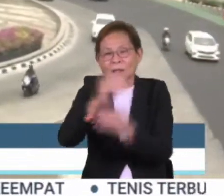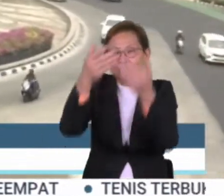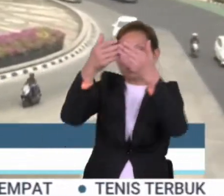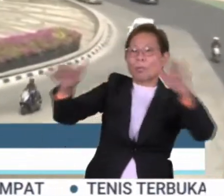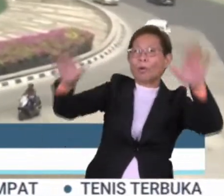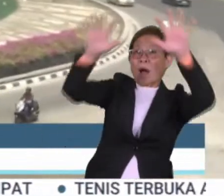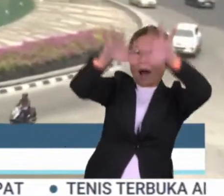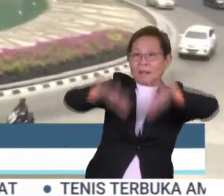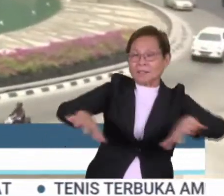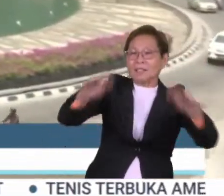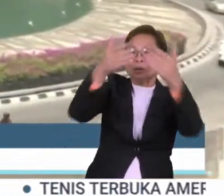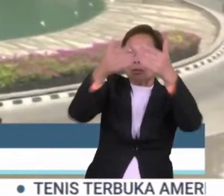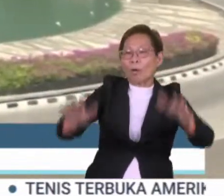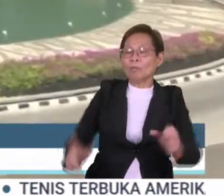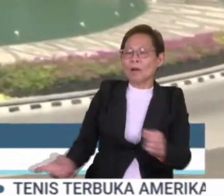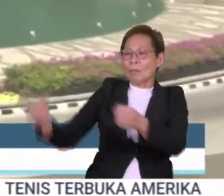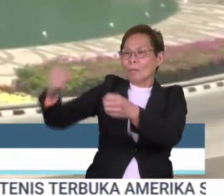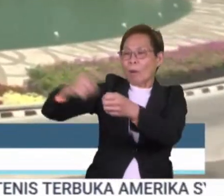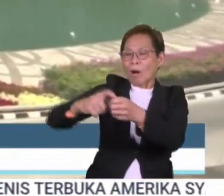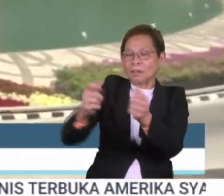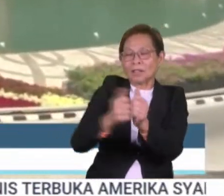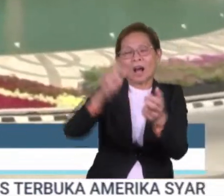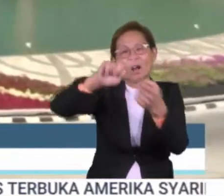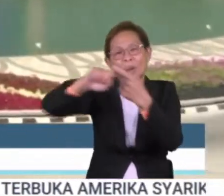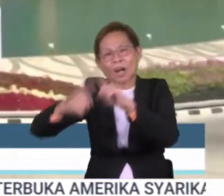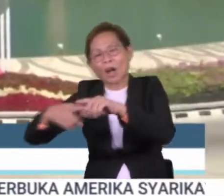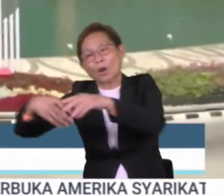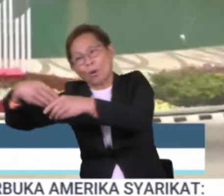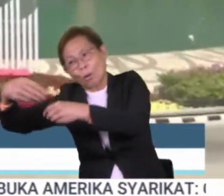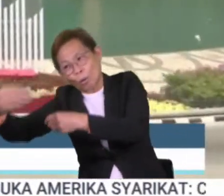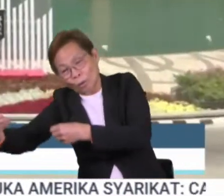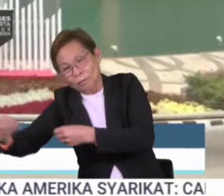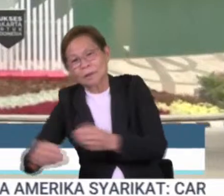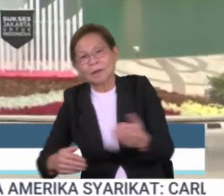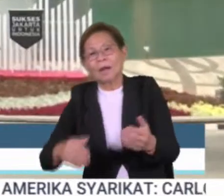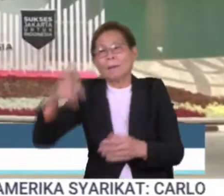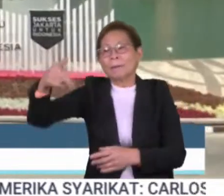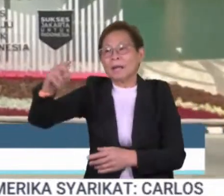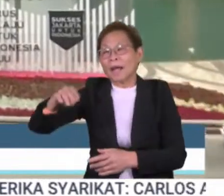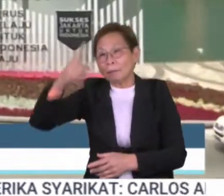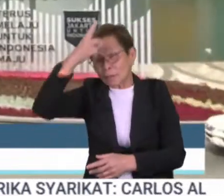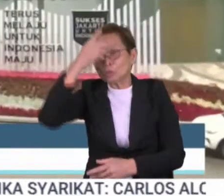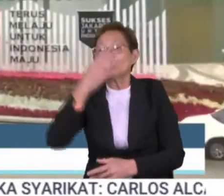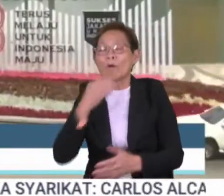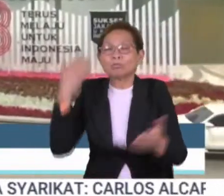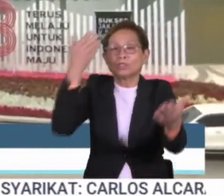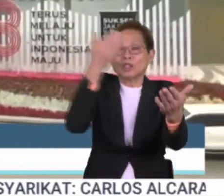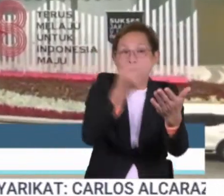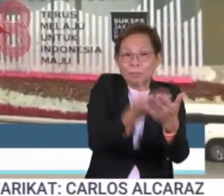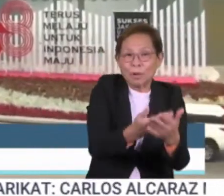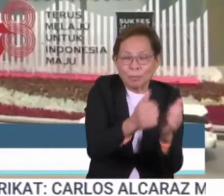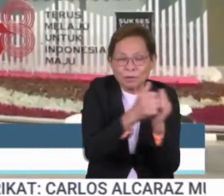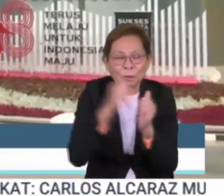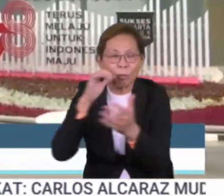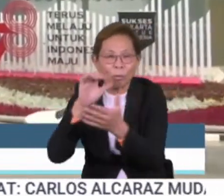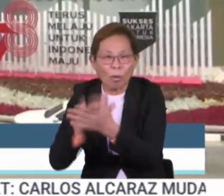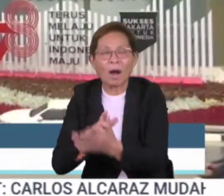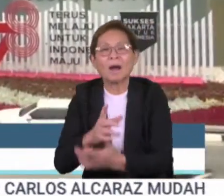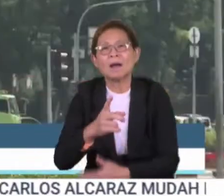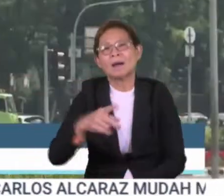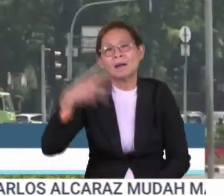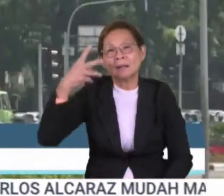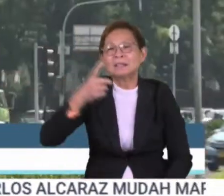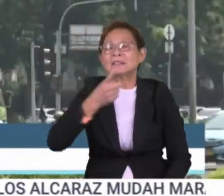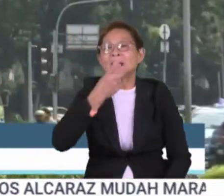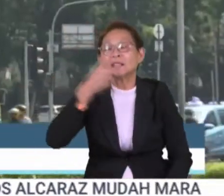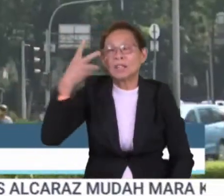keterbukaan ASEAN dalam menjalin hubungannya dengan rakan-rakan luar. Ketibaan Perdana Menteri esok akan diiringi isteri Datin Seri Dr.